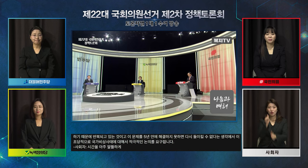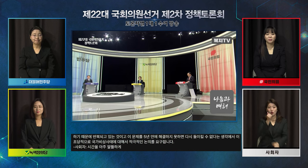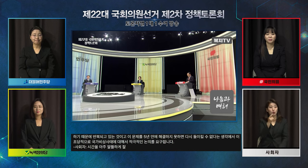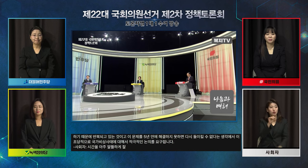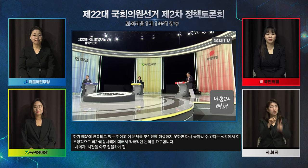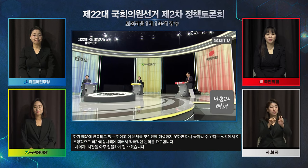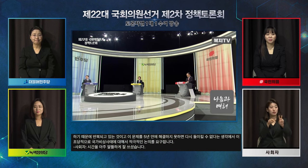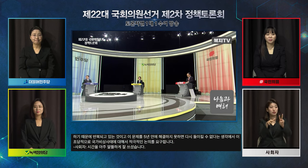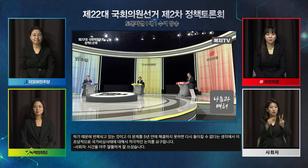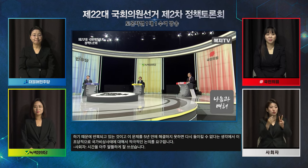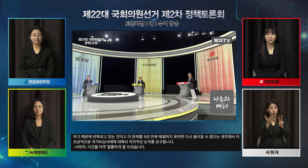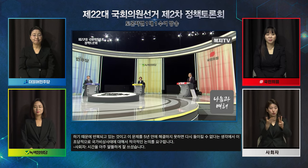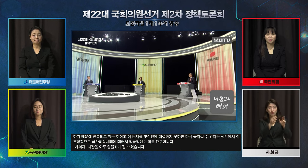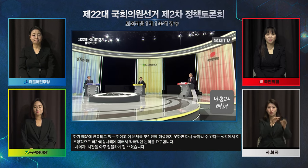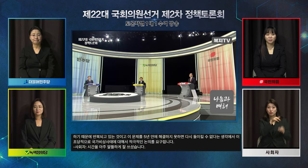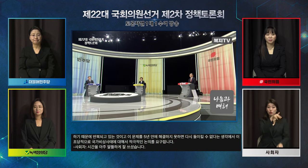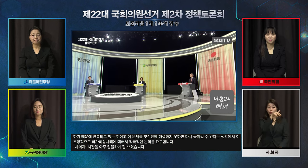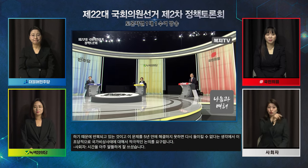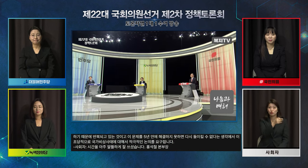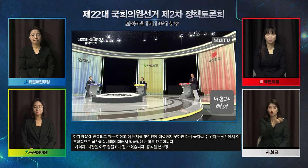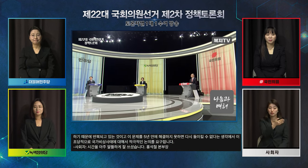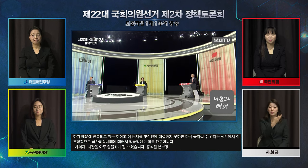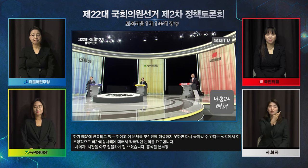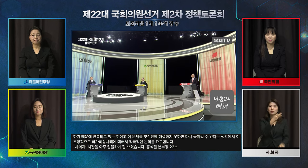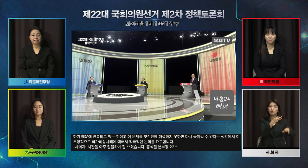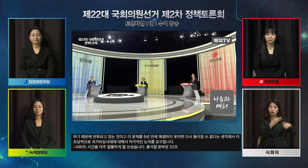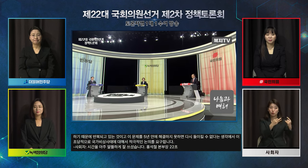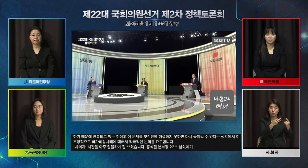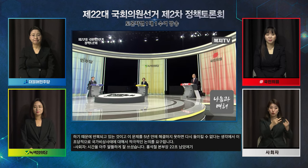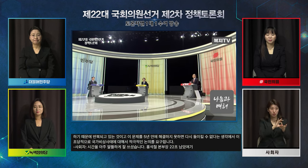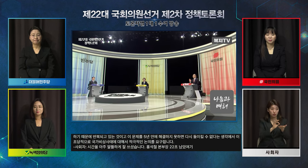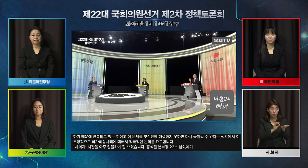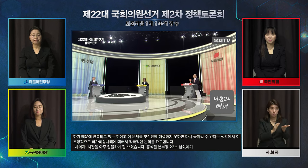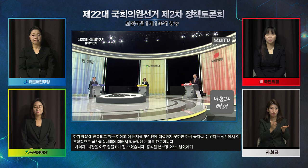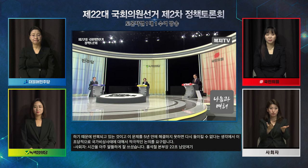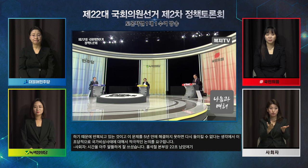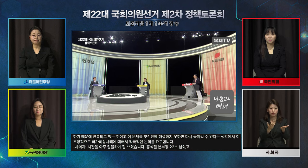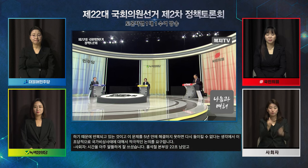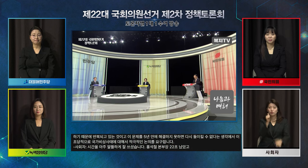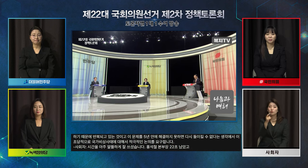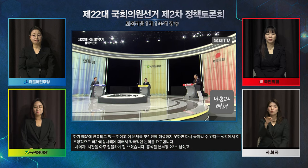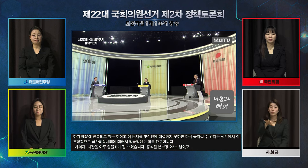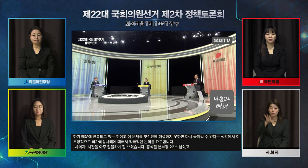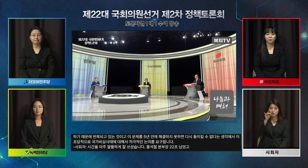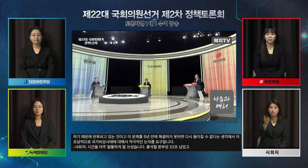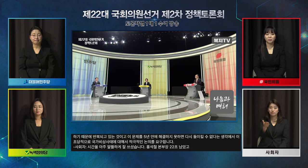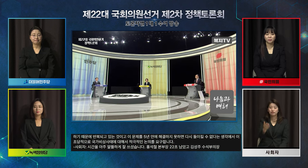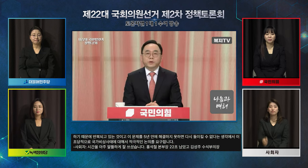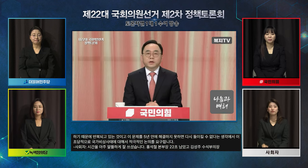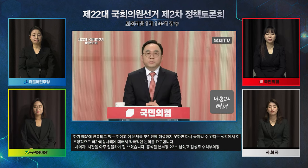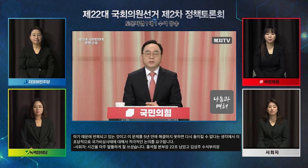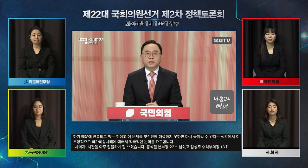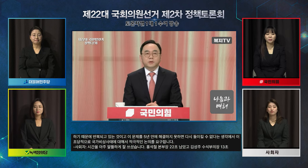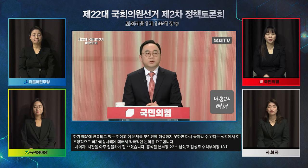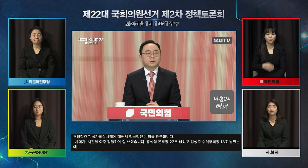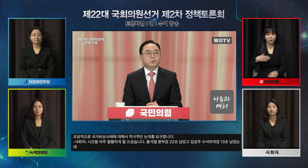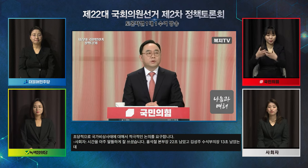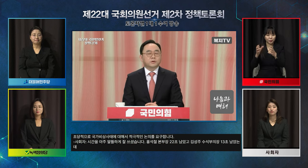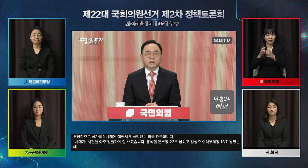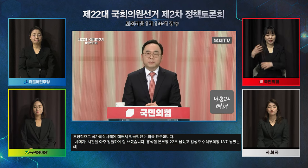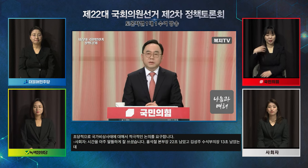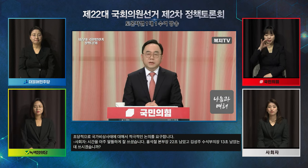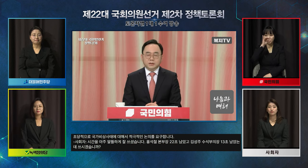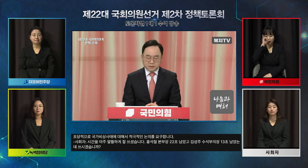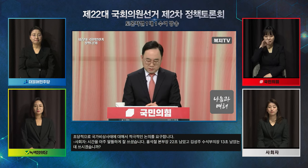22초 남았고 김성주 수석부의장 13초 남았는데 쓰시겠습니까? 홍석철 본부장 해주시죠. 국민의힘은 책임 있는